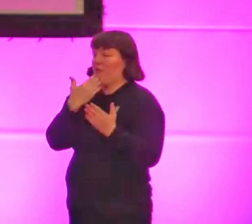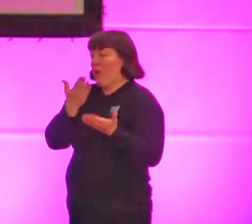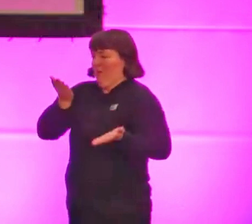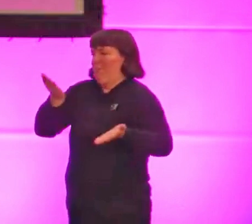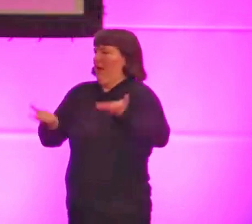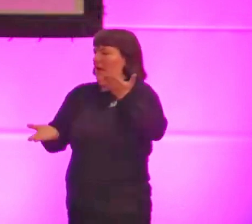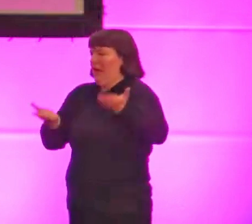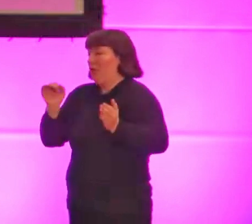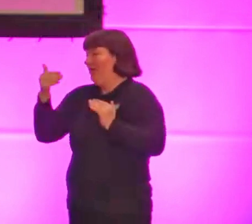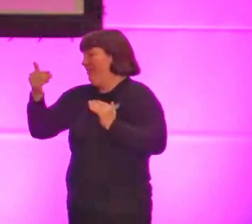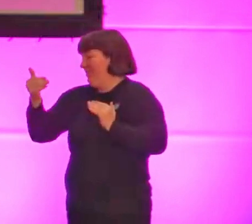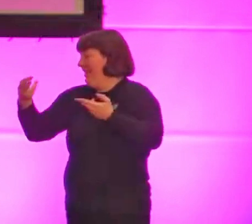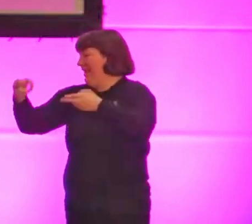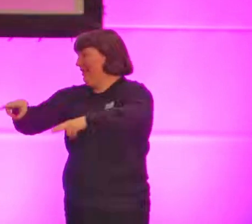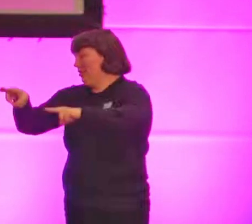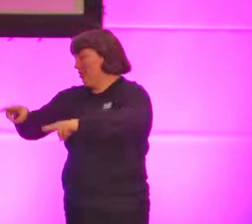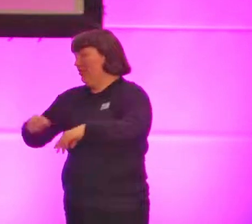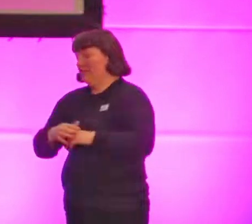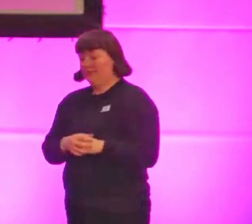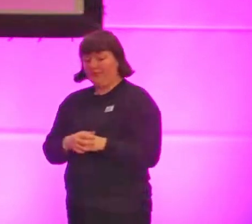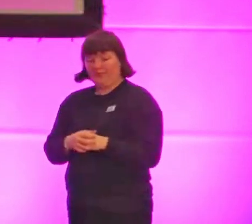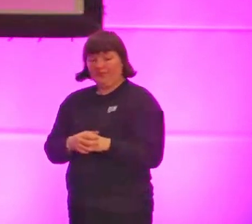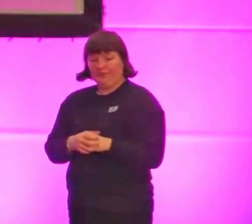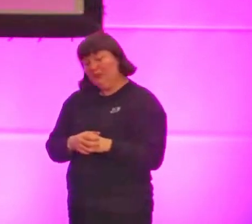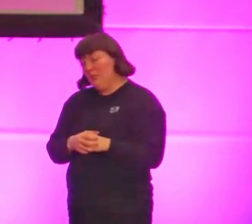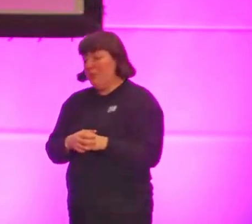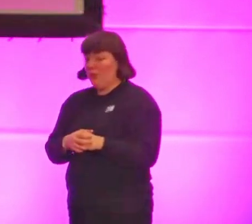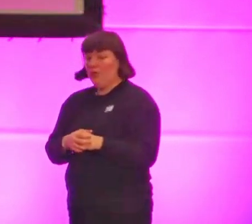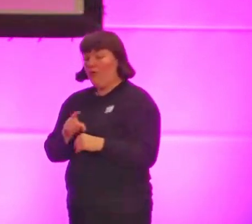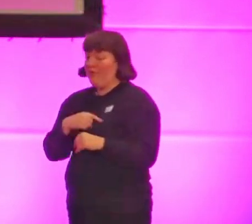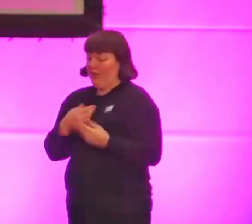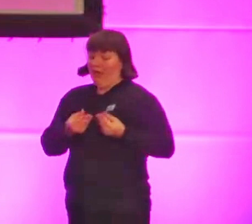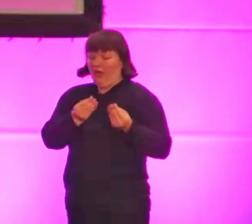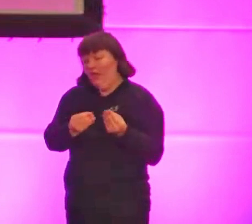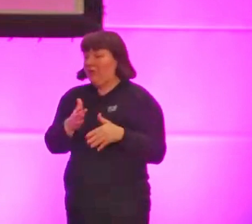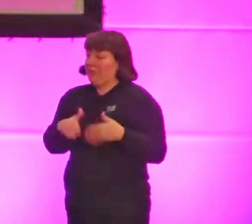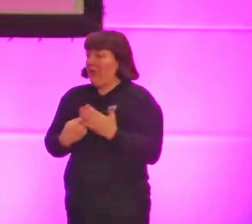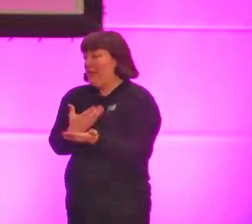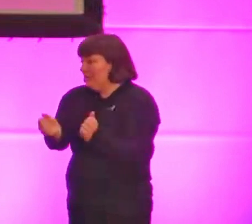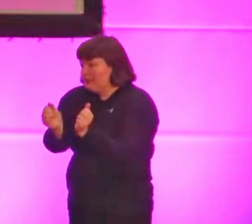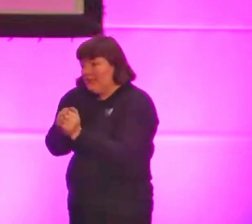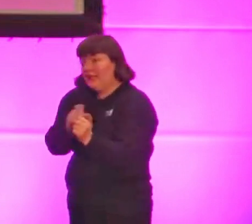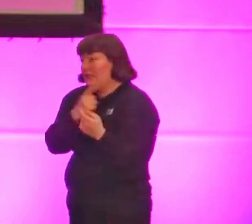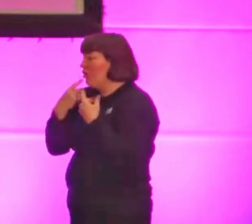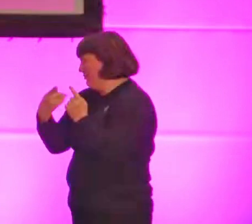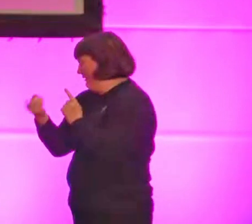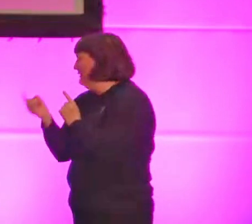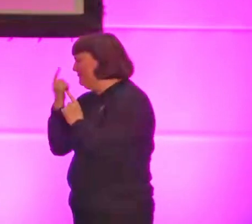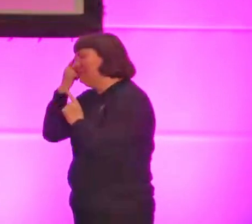eventuell rättegång. Och ja, nu gjorde vi det och sen hände ingenting. Och sen delgavs de misstankar då